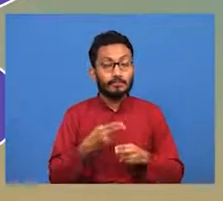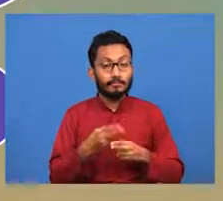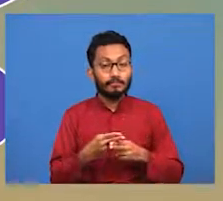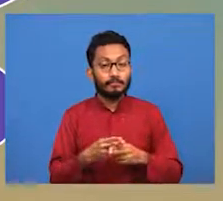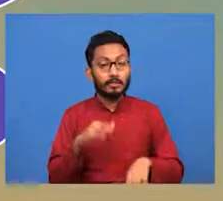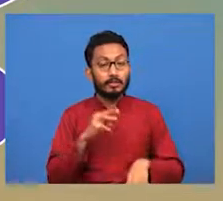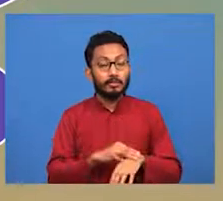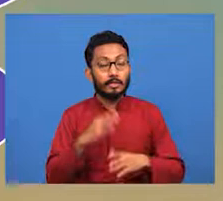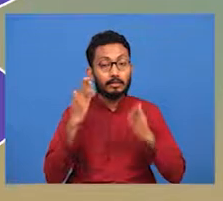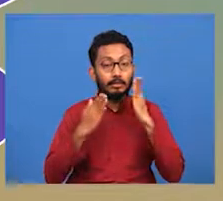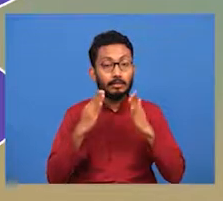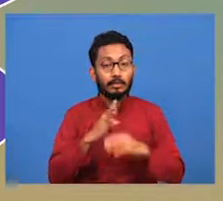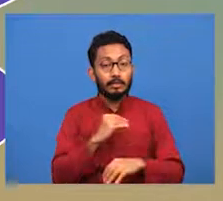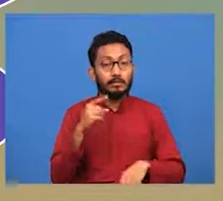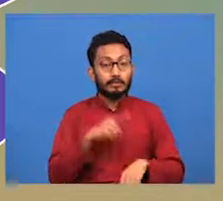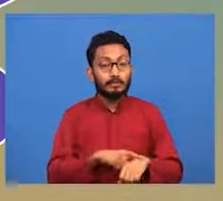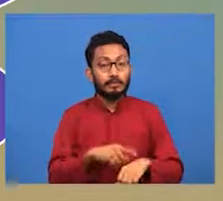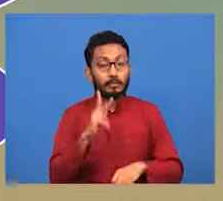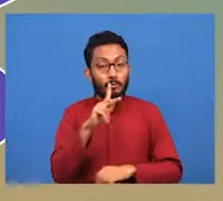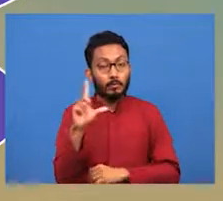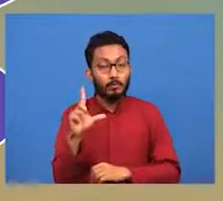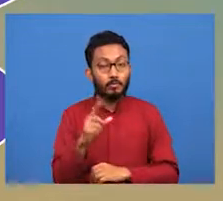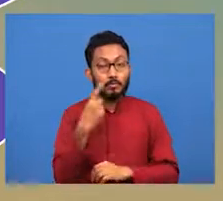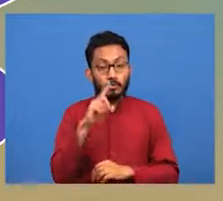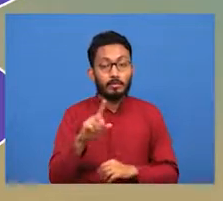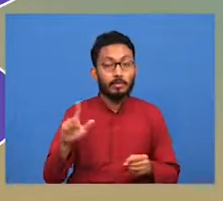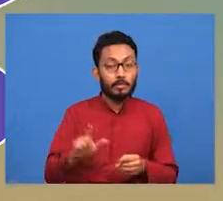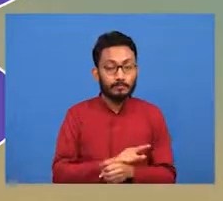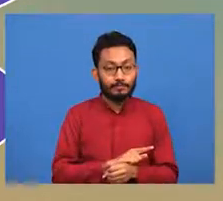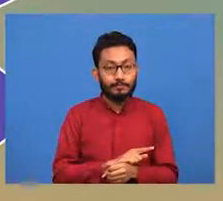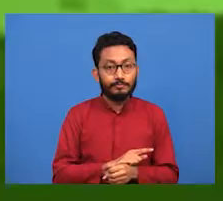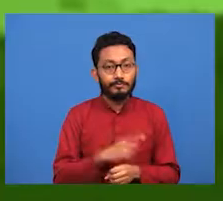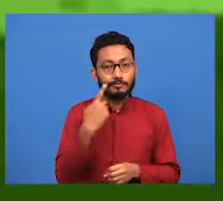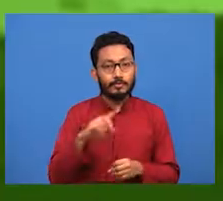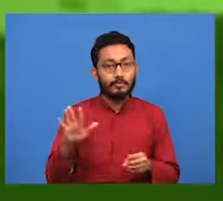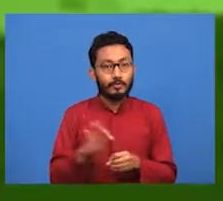Kuala Lumpur sebagai pelengkap untuk menyempurnakan ayat.